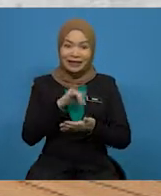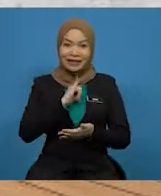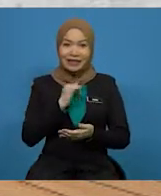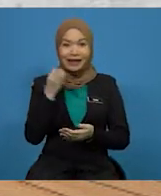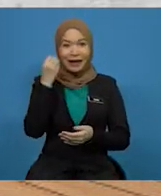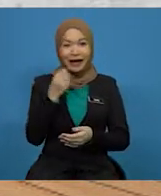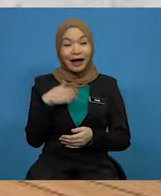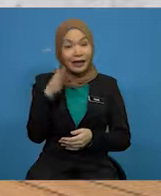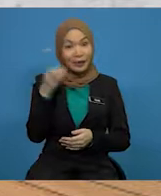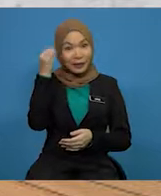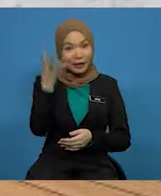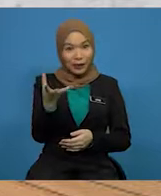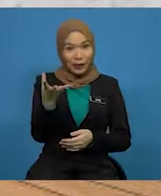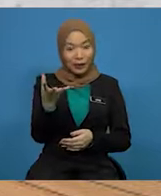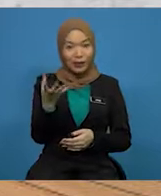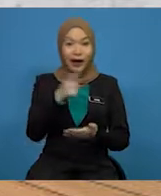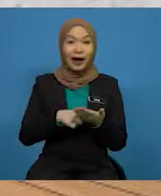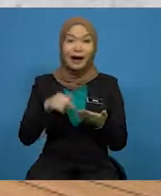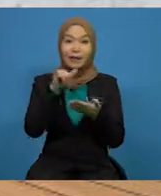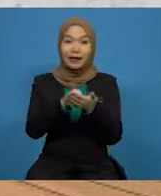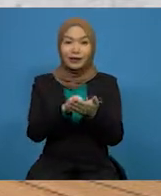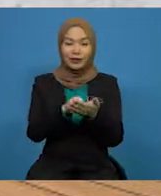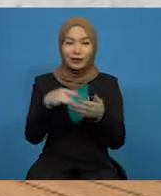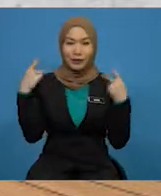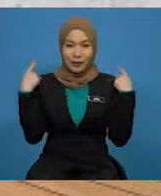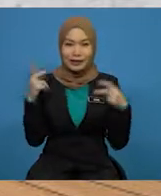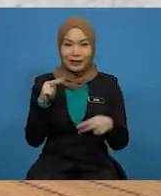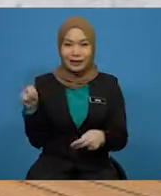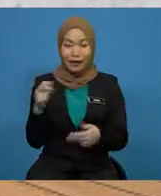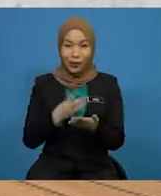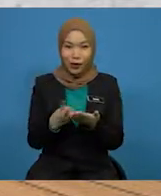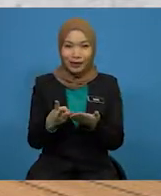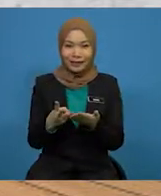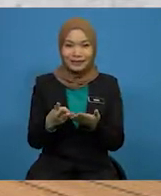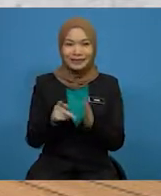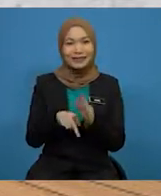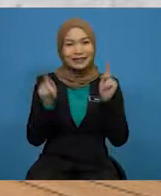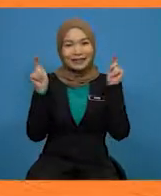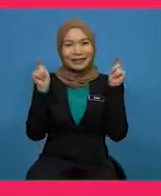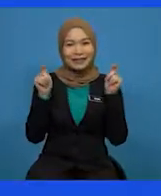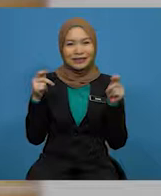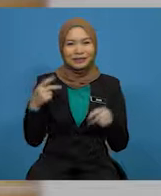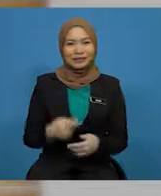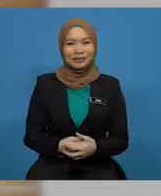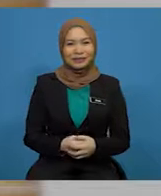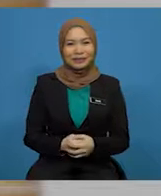membincangkan satu konsep penting dalam pasaran wang bertajuk keseimbangan pasaran wang.